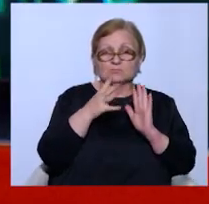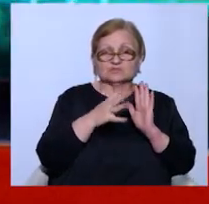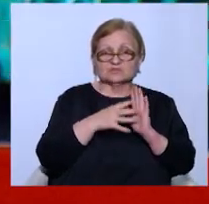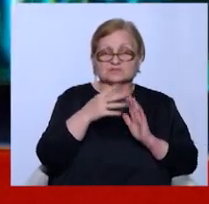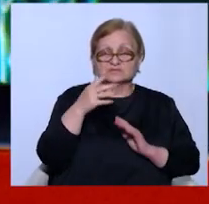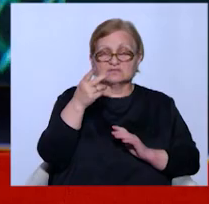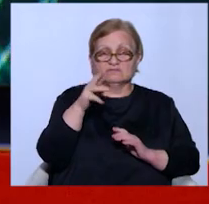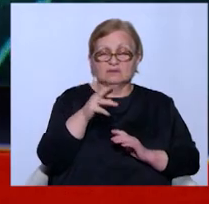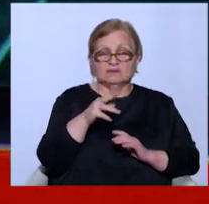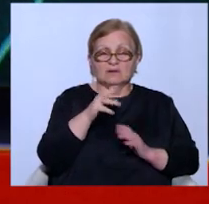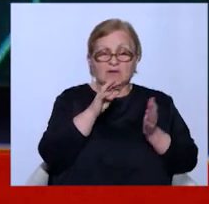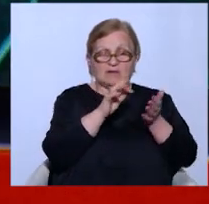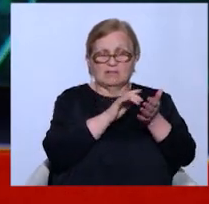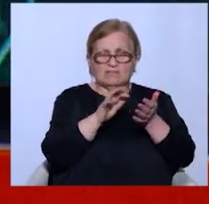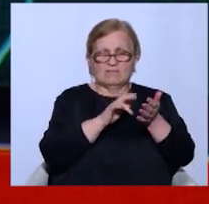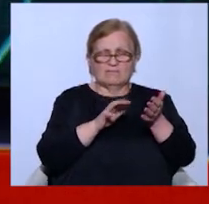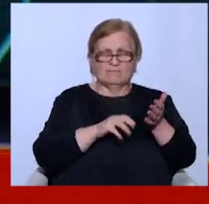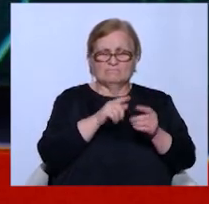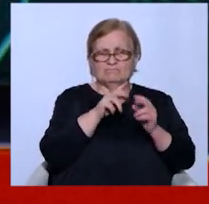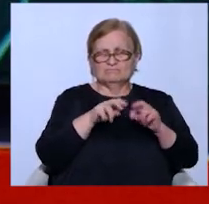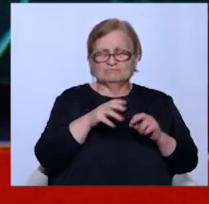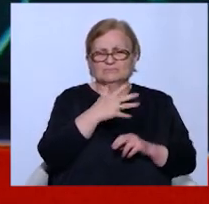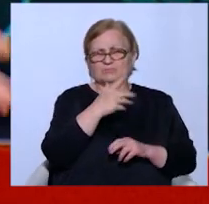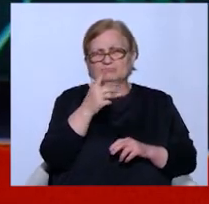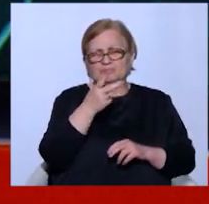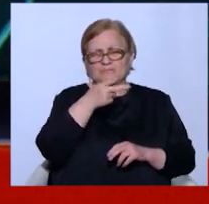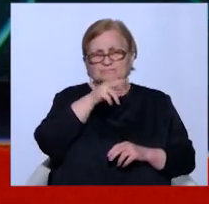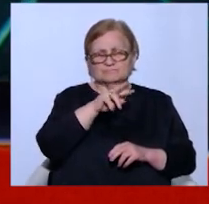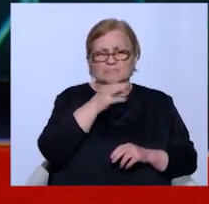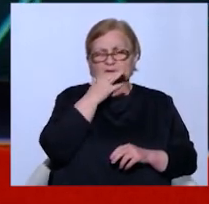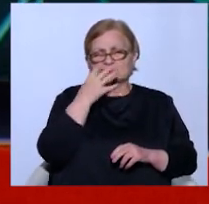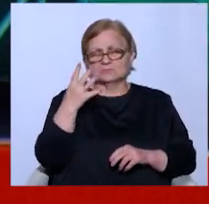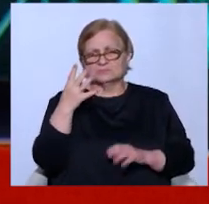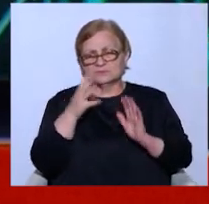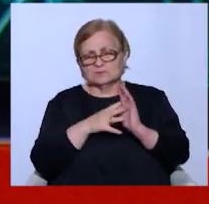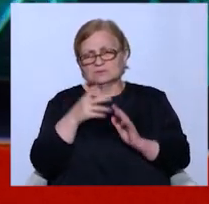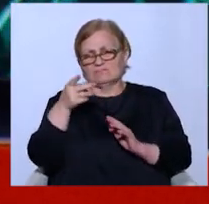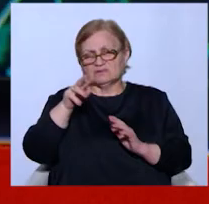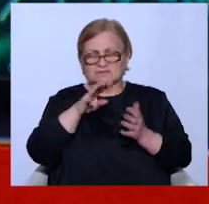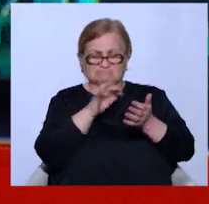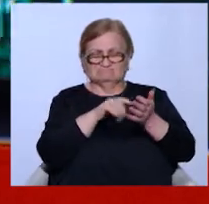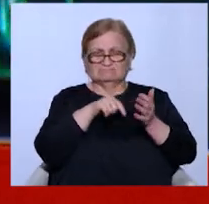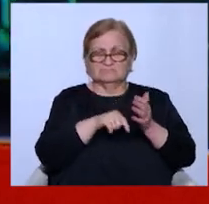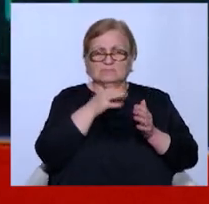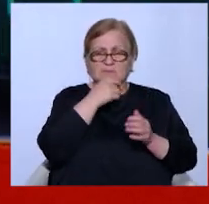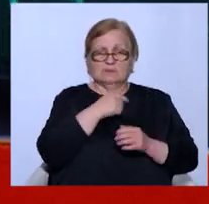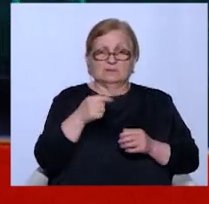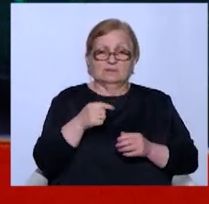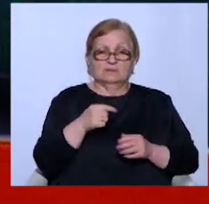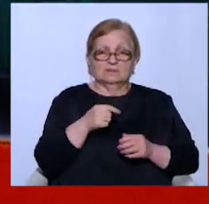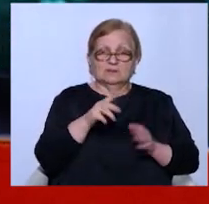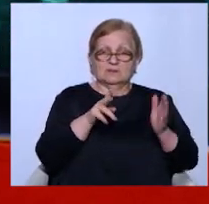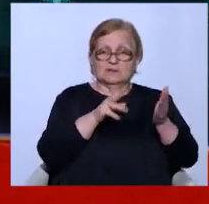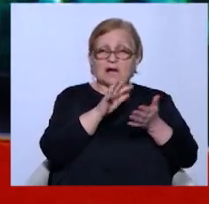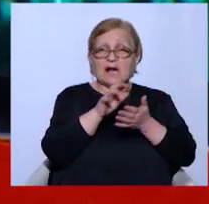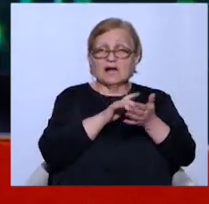კვადრატი. კალკულატორით რო დავიწყოთ, ჯერ 51-ის კვადრატი უნდა ვიპოვოთ, მერე 29-ის კვადრატი უნდა ვიპოვოთ, მერე გამოვაკლოთ.